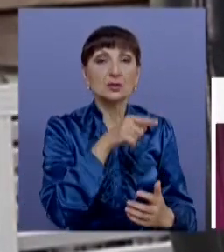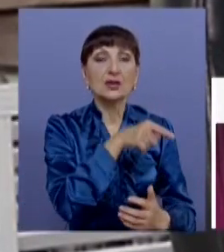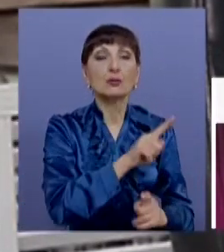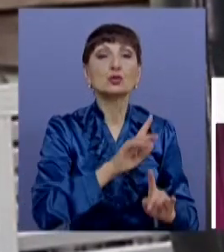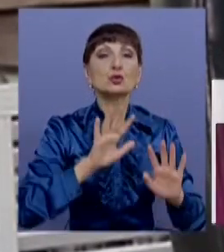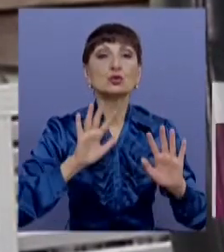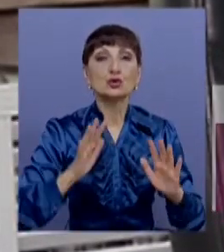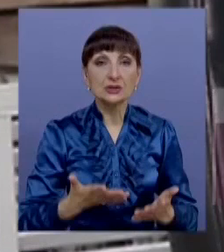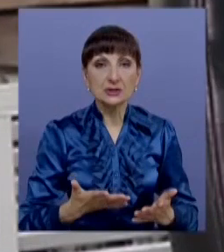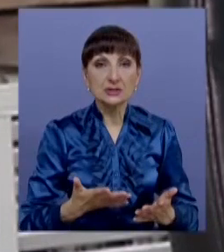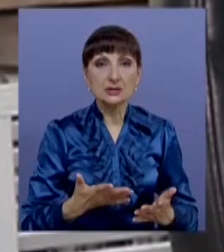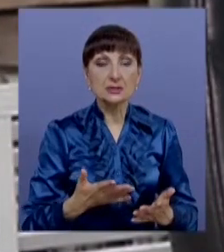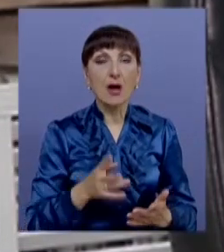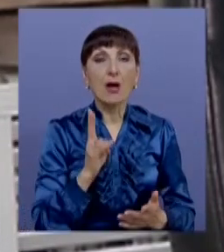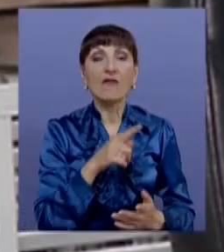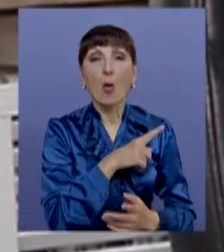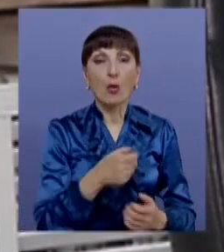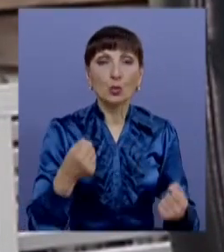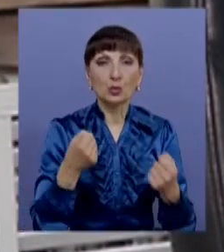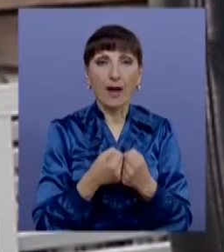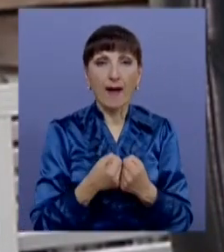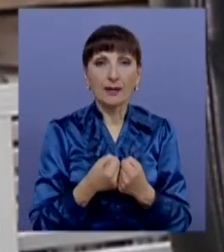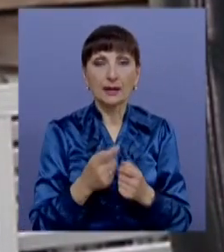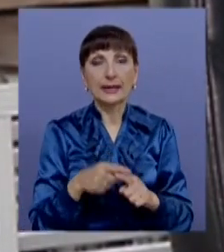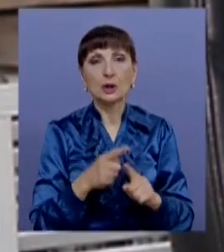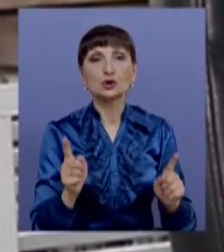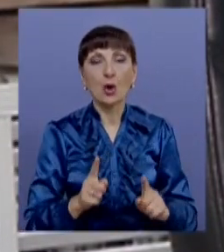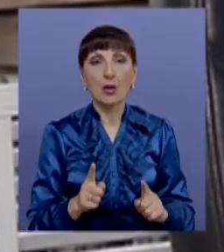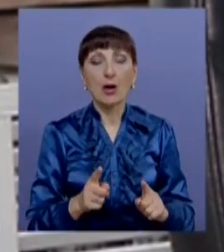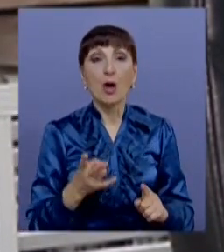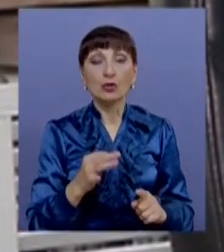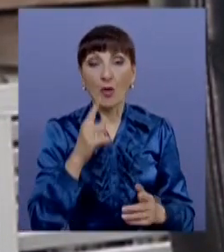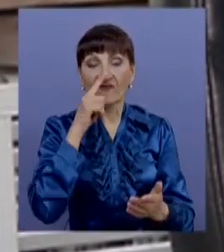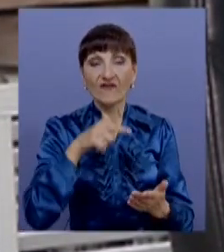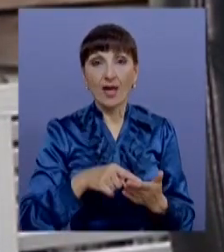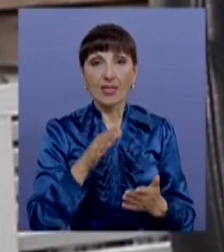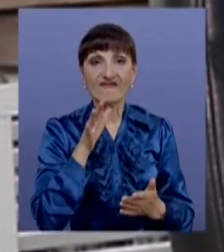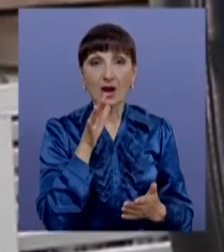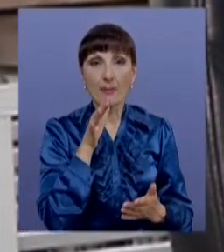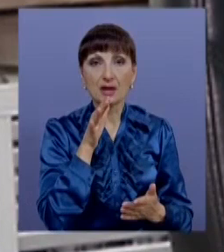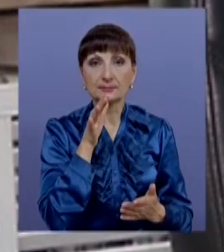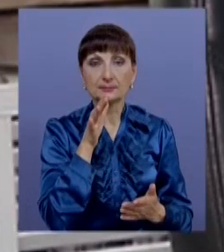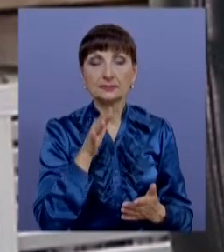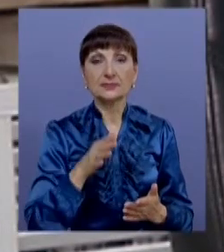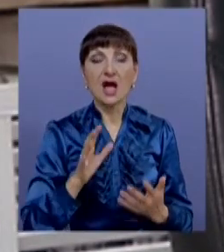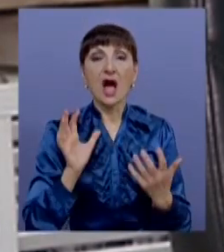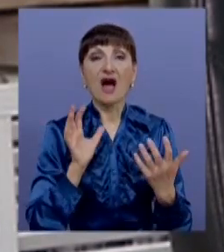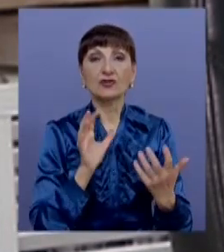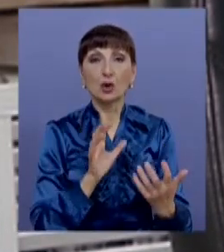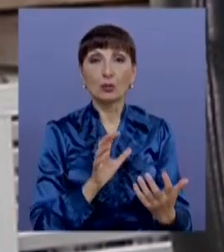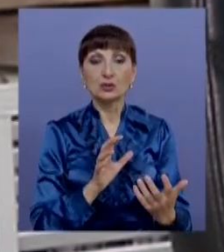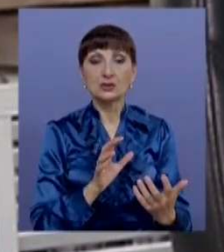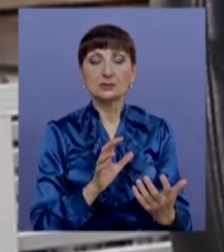смотреть, что случилось, кого там он ударил или что. Но в это время автобус,